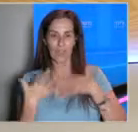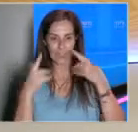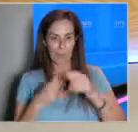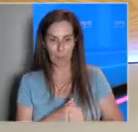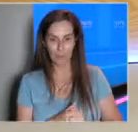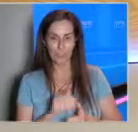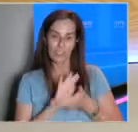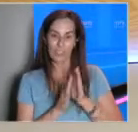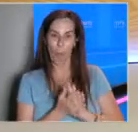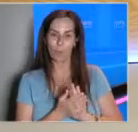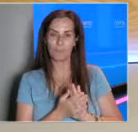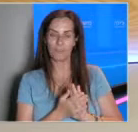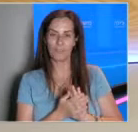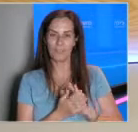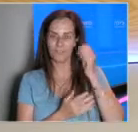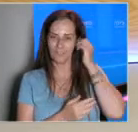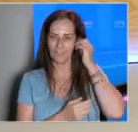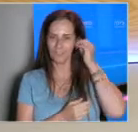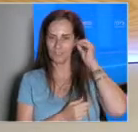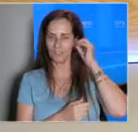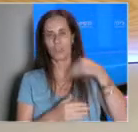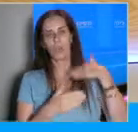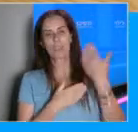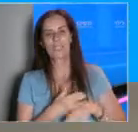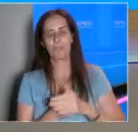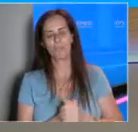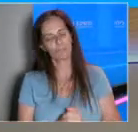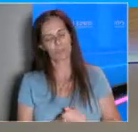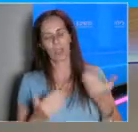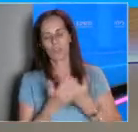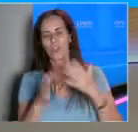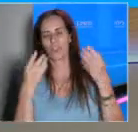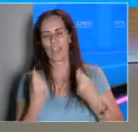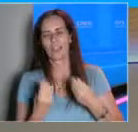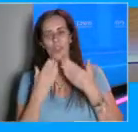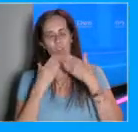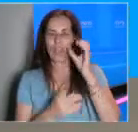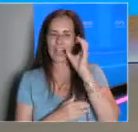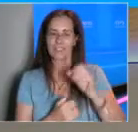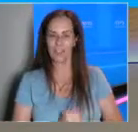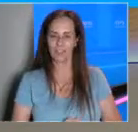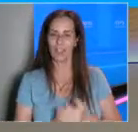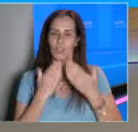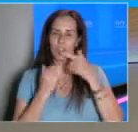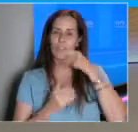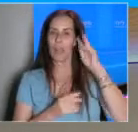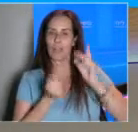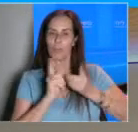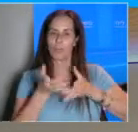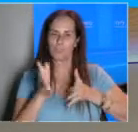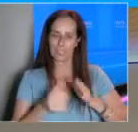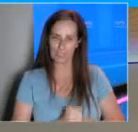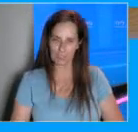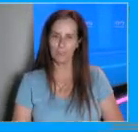לכם שזהו זה. לא זהו זה התוכנית, אלא אנחנו מסיימים כאן. עד כאן מהדורת ערב טוב כנסת, תודה שצפיתם בנו. תודה רבה לתמי שמע,